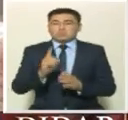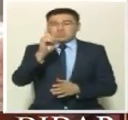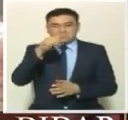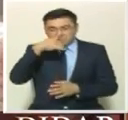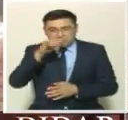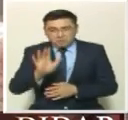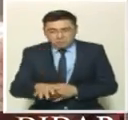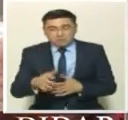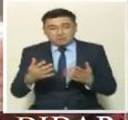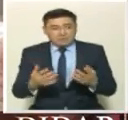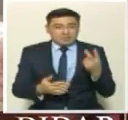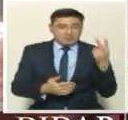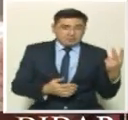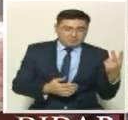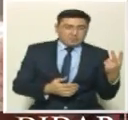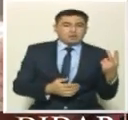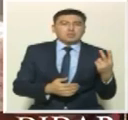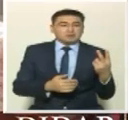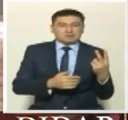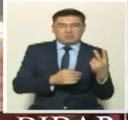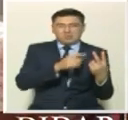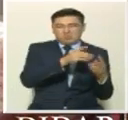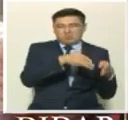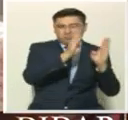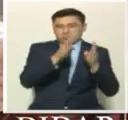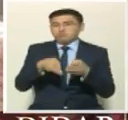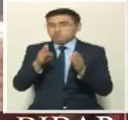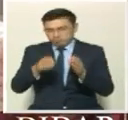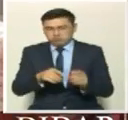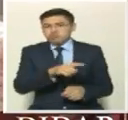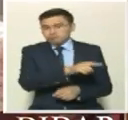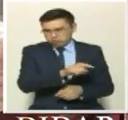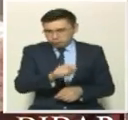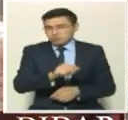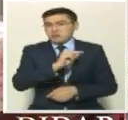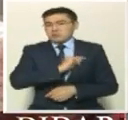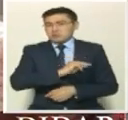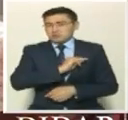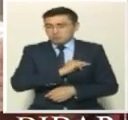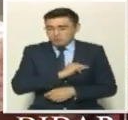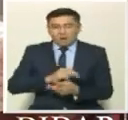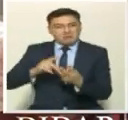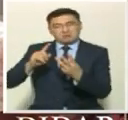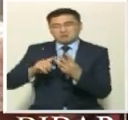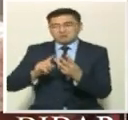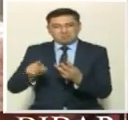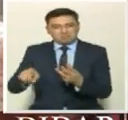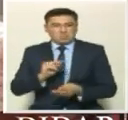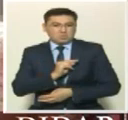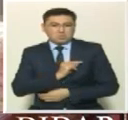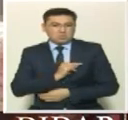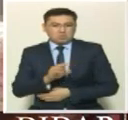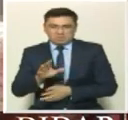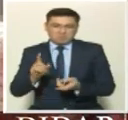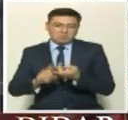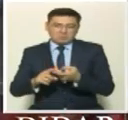екі подъездге беріліп тұрған, бұл үш подъездік үйде үш қондырғы бар. Үшеуінің екеуі іске қосылып тұр, біреуі жаңағындай өзінің ақау